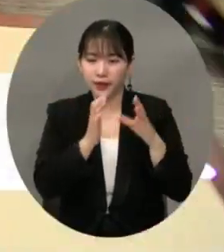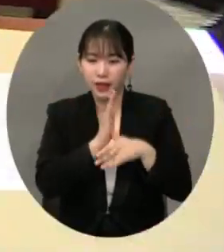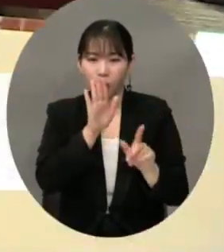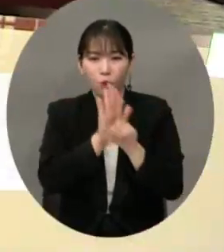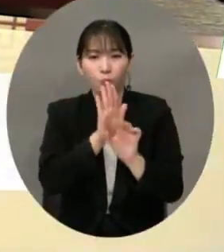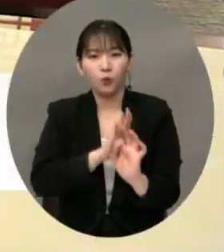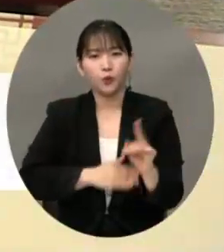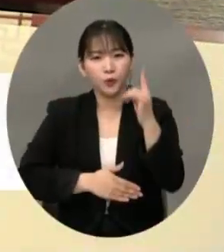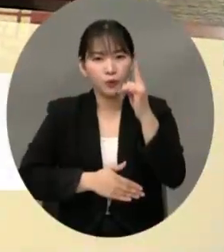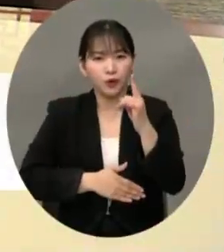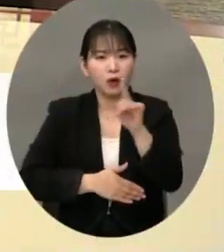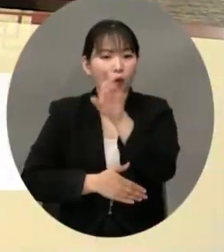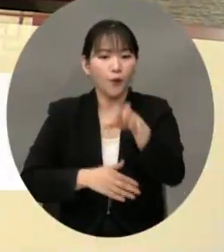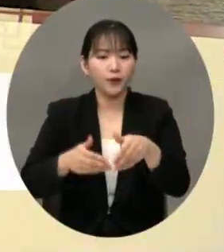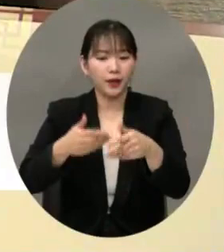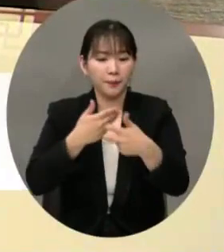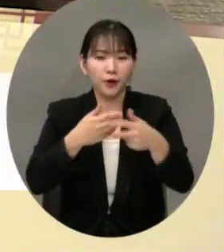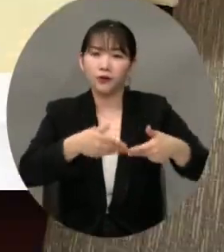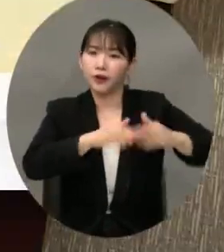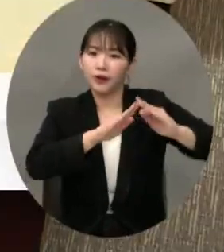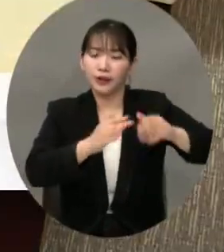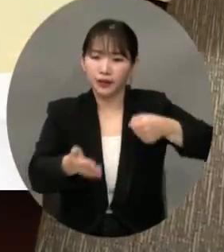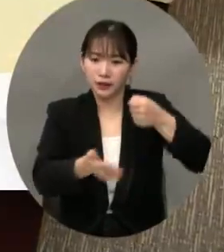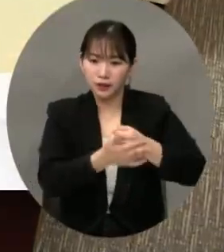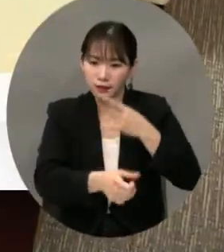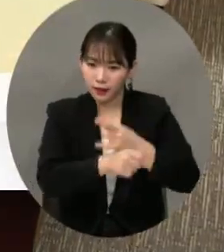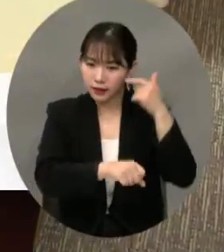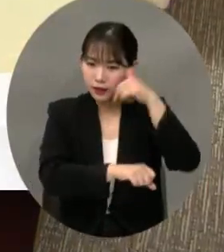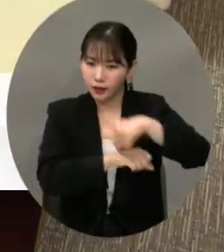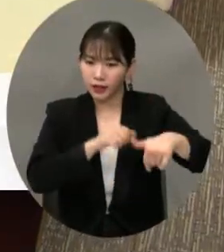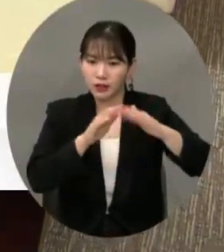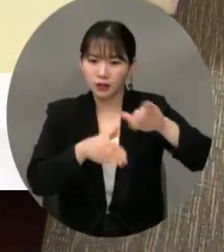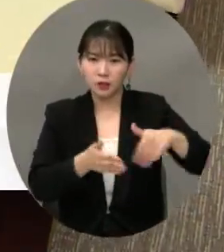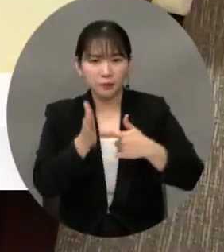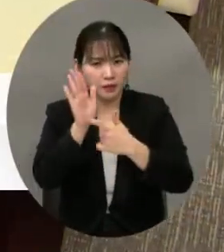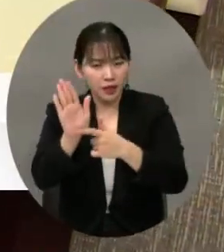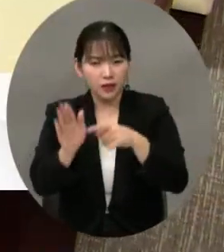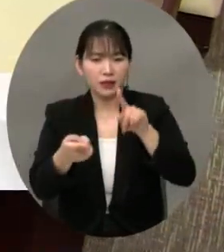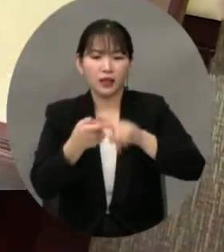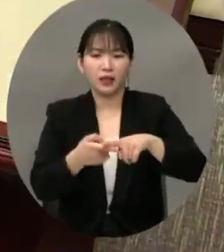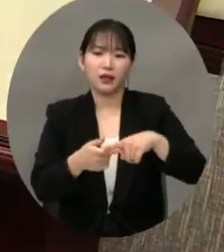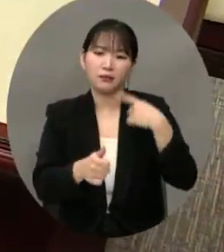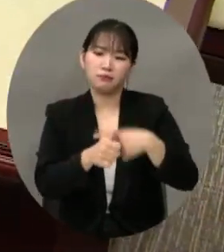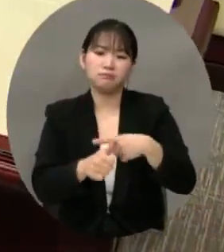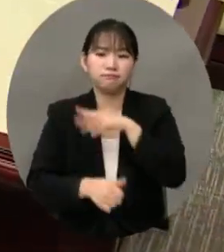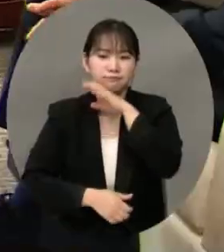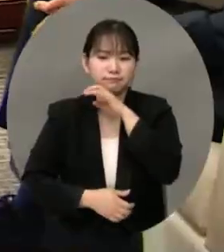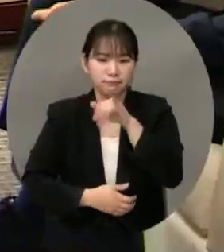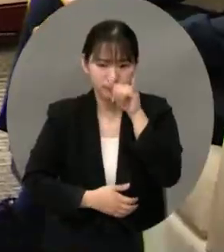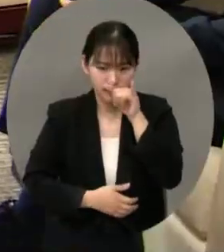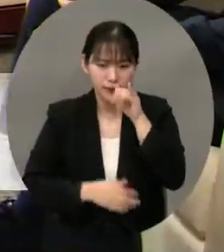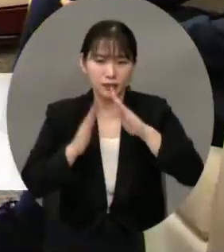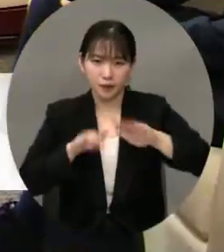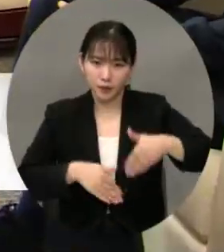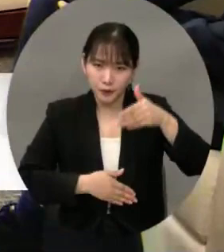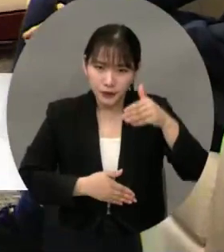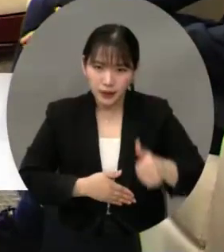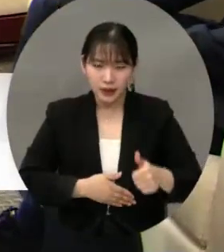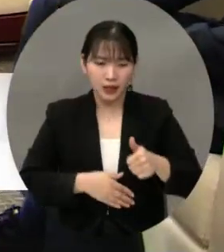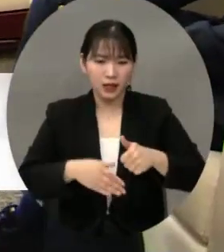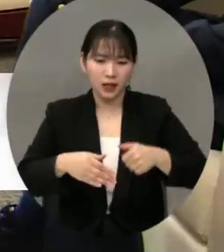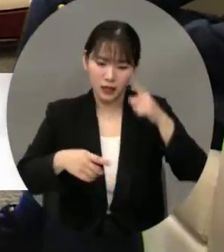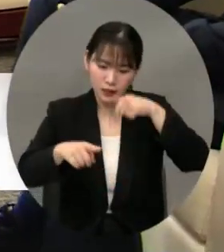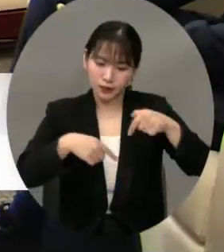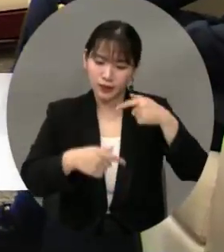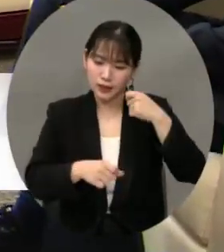통해 의대를 어느 곳에 설치할지 결정하겠다는 전라남도에 대한 성토가 이어졌습니다. 전남지사는 정치적 결정이